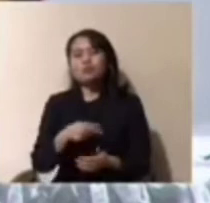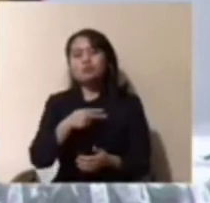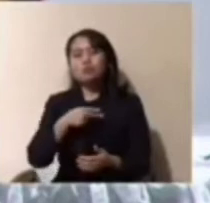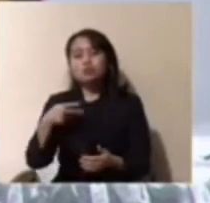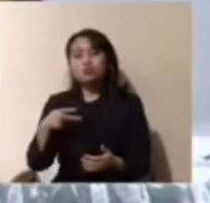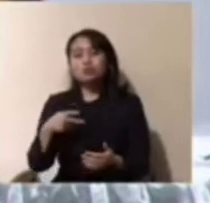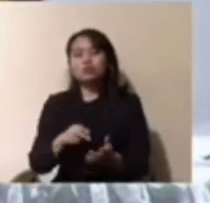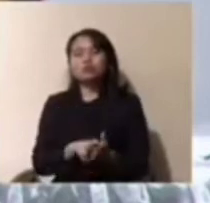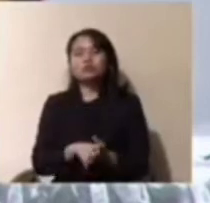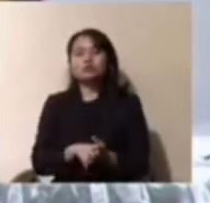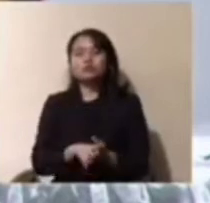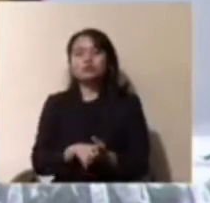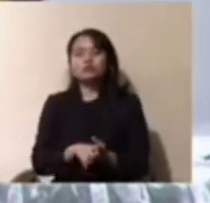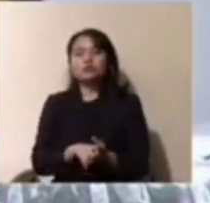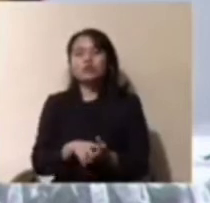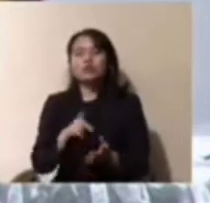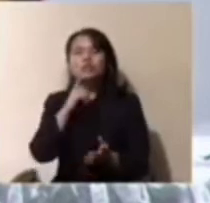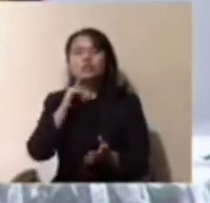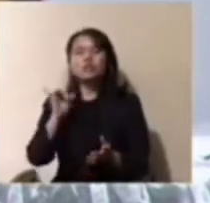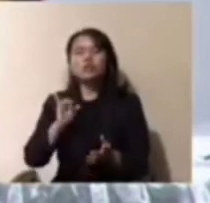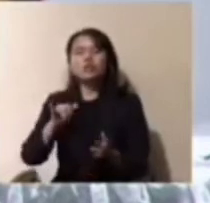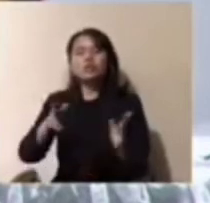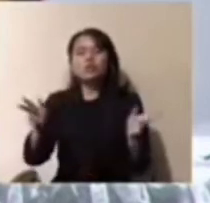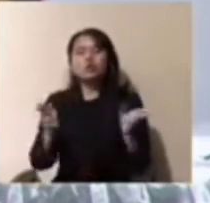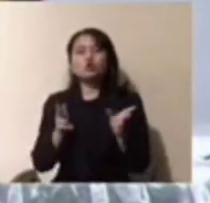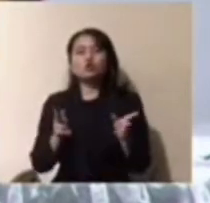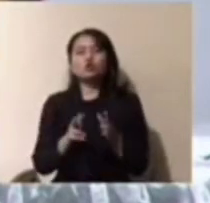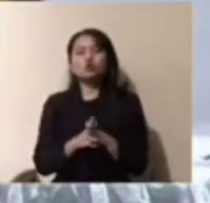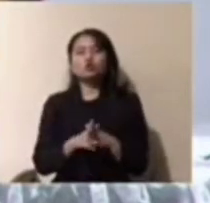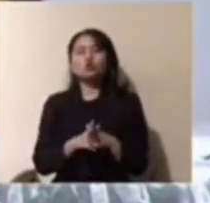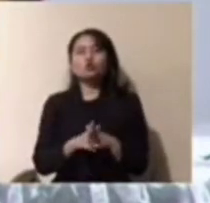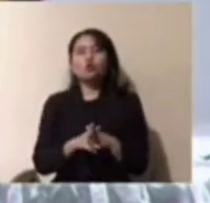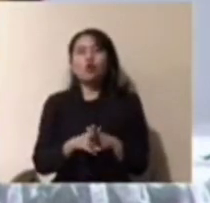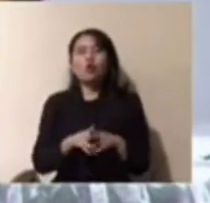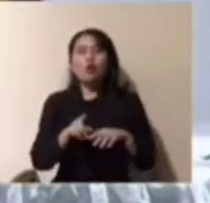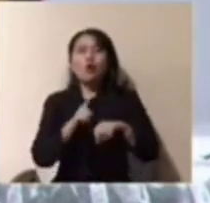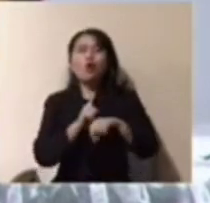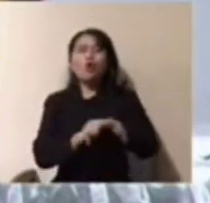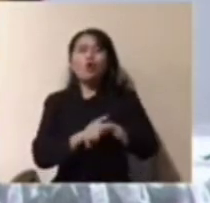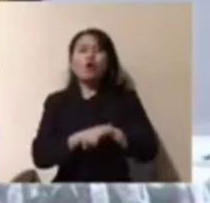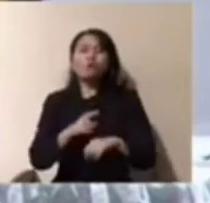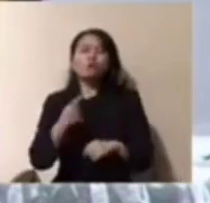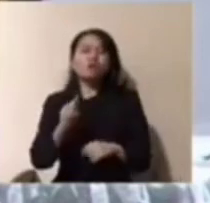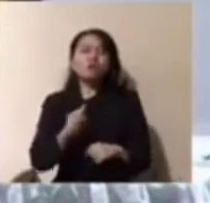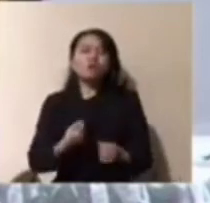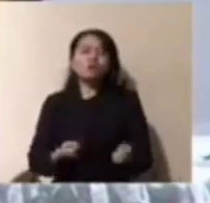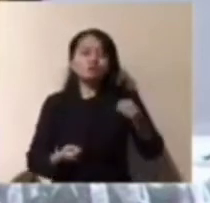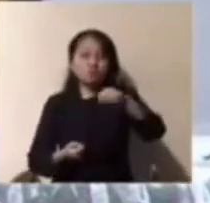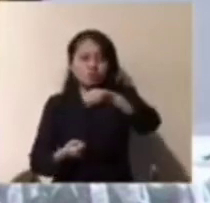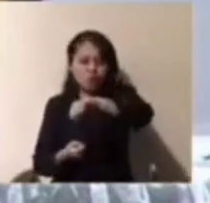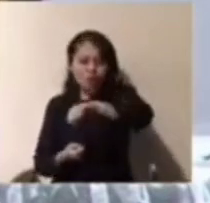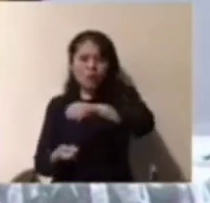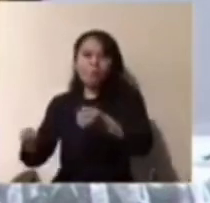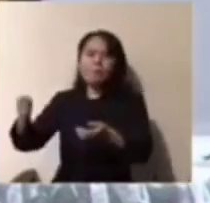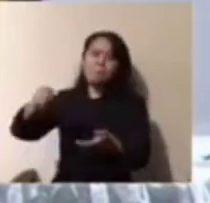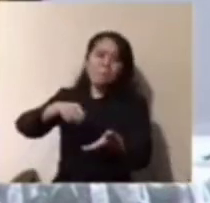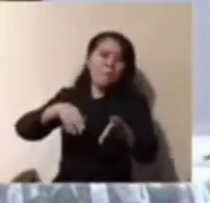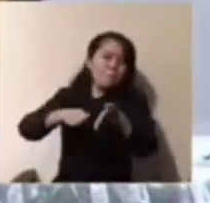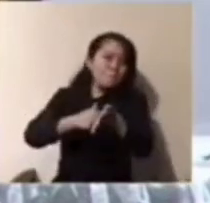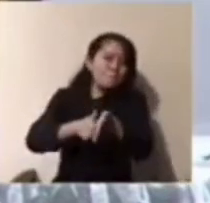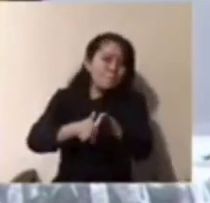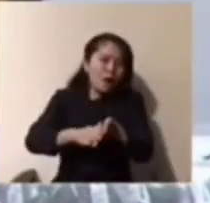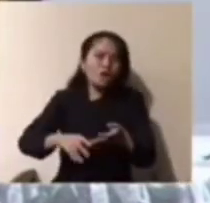Maksudnya, seperti halnya Yesus, ketika kita saling membasuh kaki,